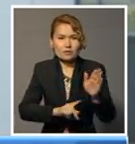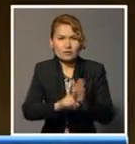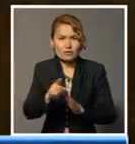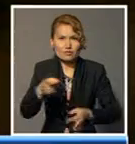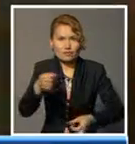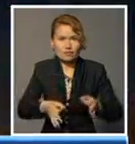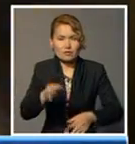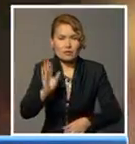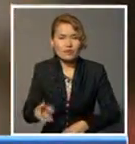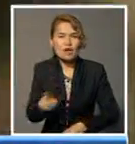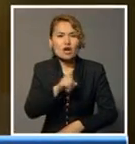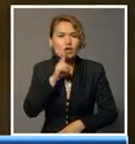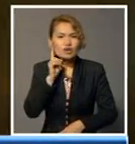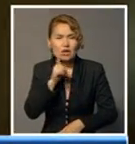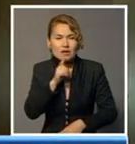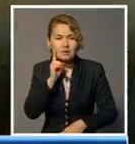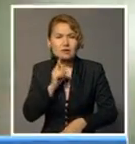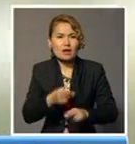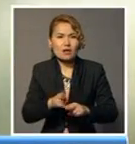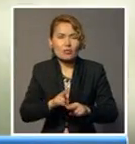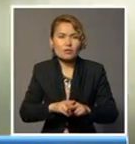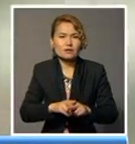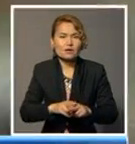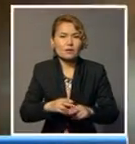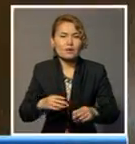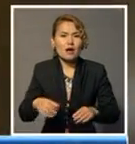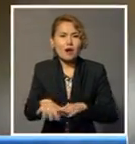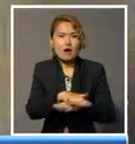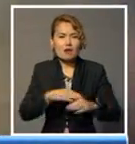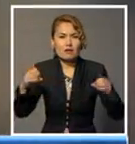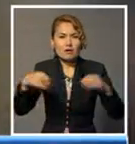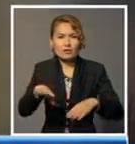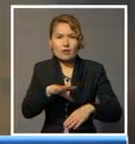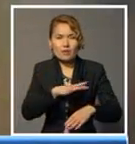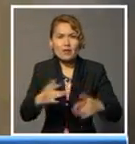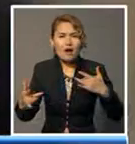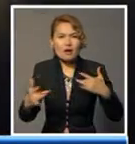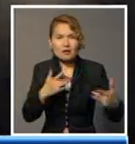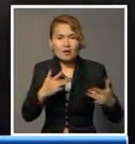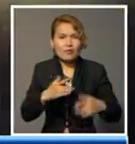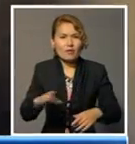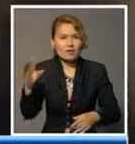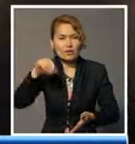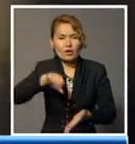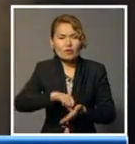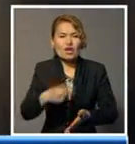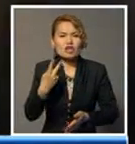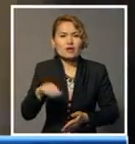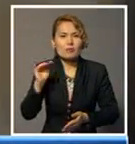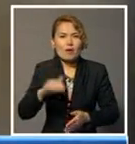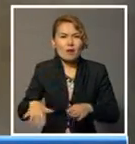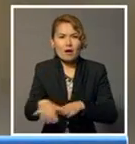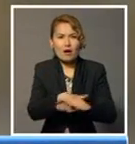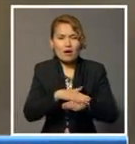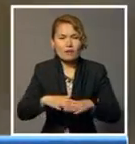жатырмыз. Жастар арасында танымал 20 жастағы америкалық әншіні тыңдауға барғандардың көбі кәмелетке толмағандар. 20 мыңдай адам жиналған жабық